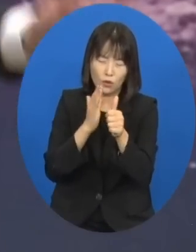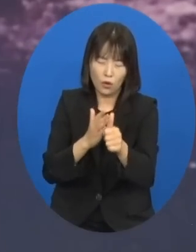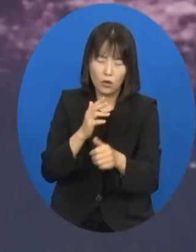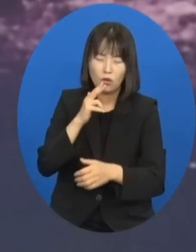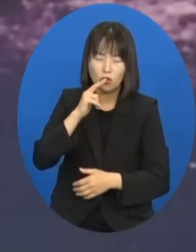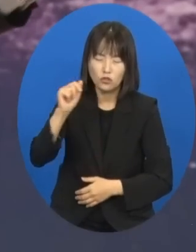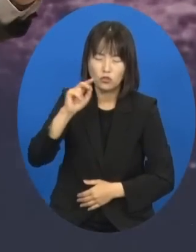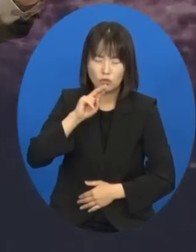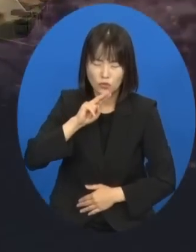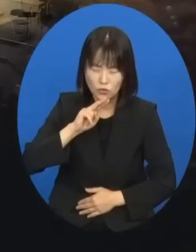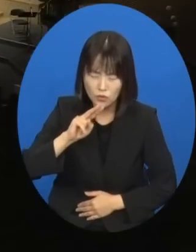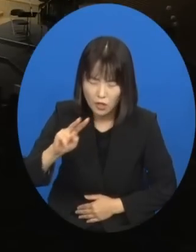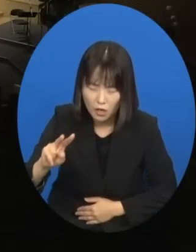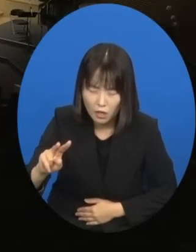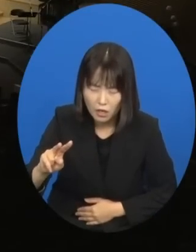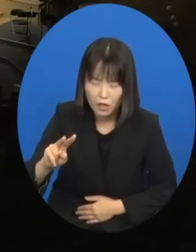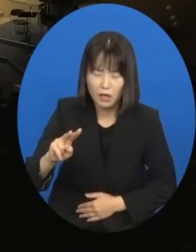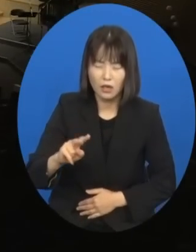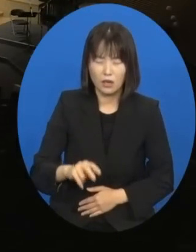기도하겠습니다. 주여